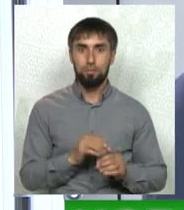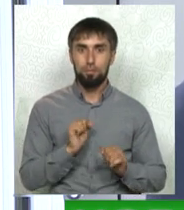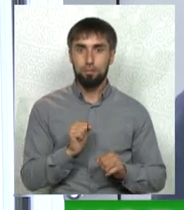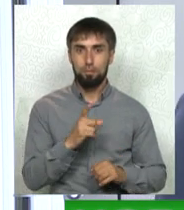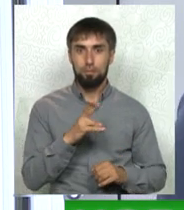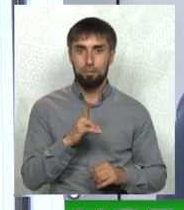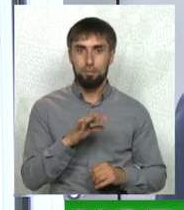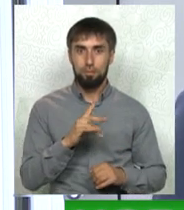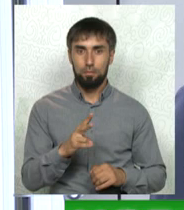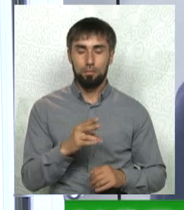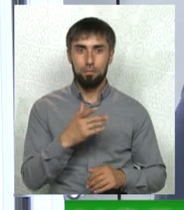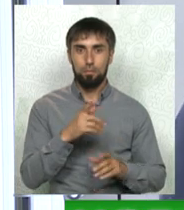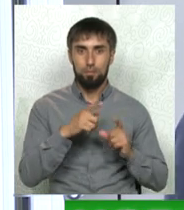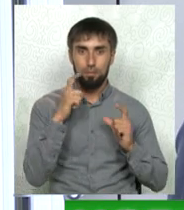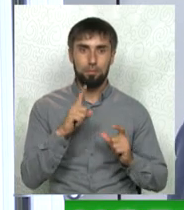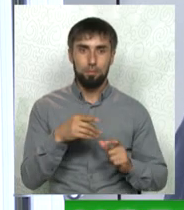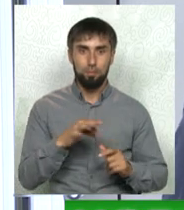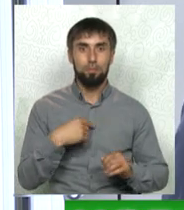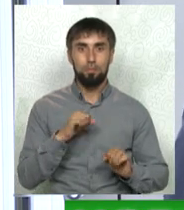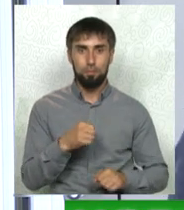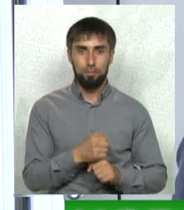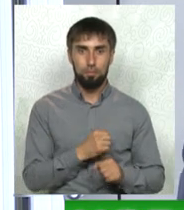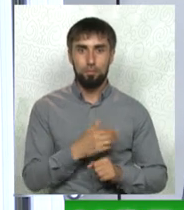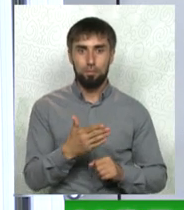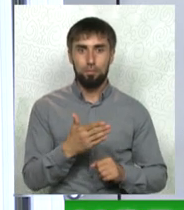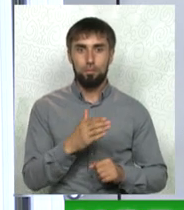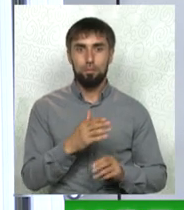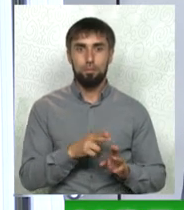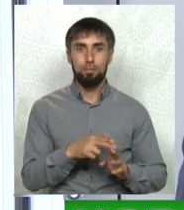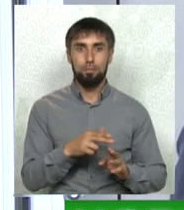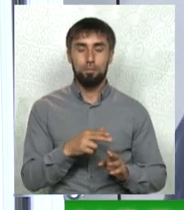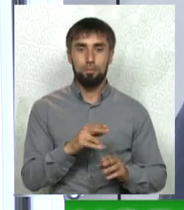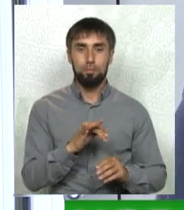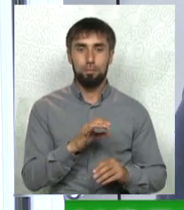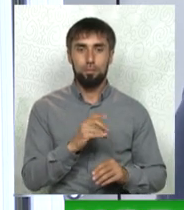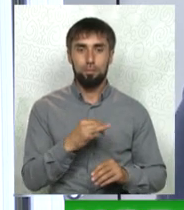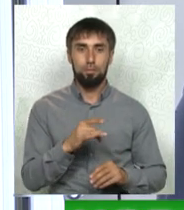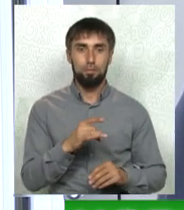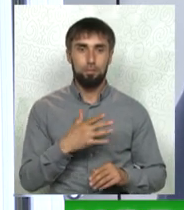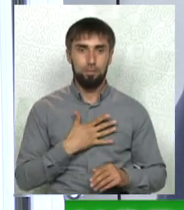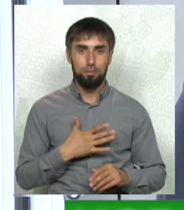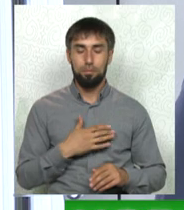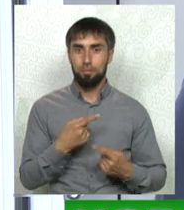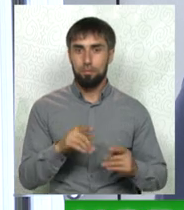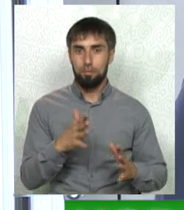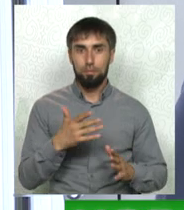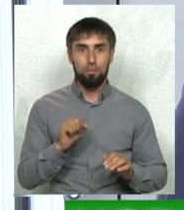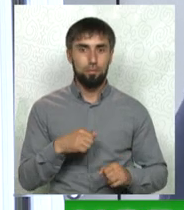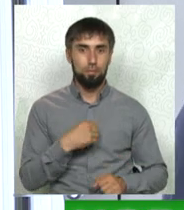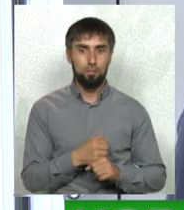экран, маска или что-нибудь, то мы можем делать искусственное дыхание. В другом же случае мы можем делать